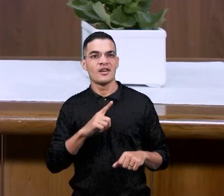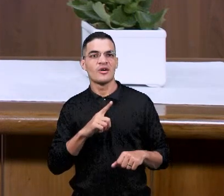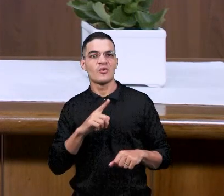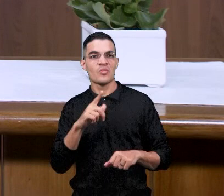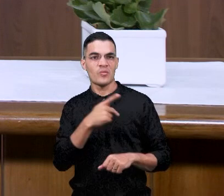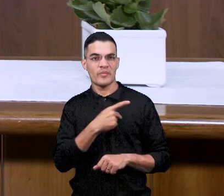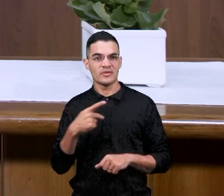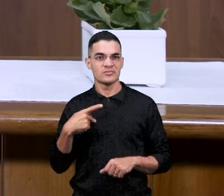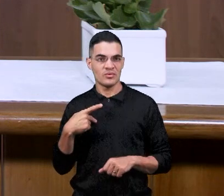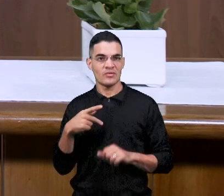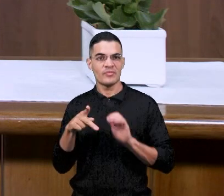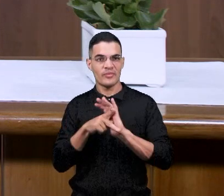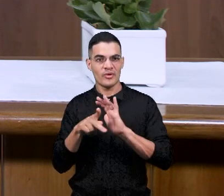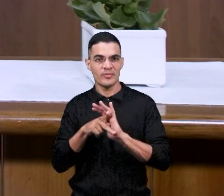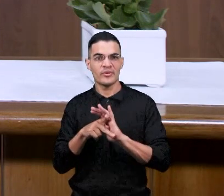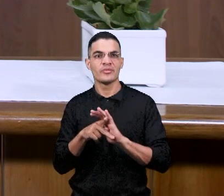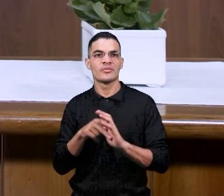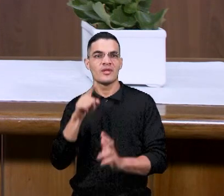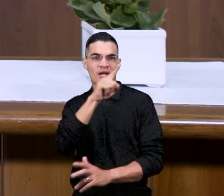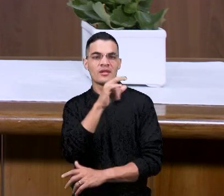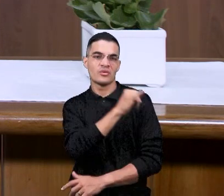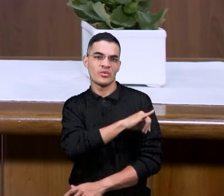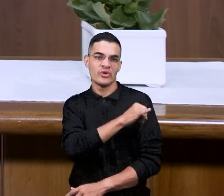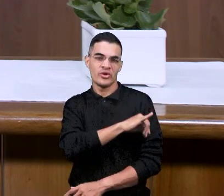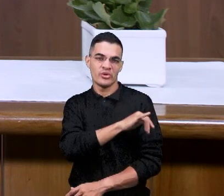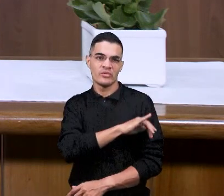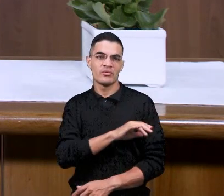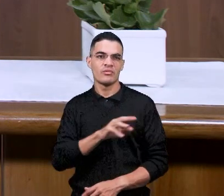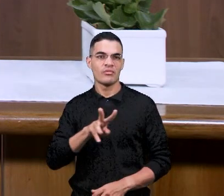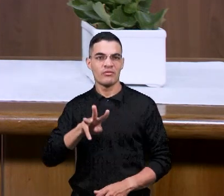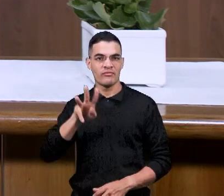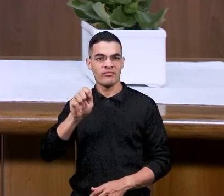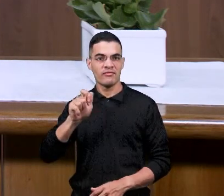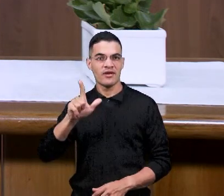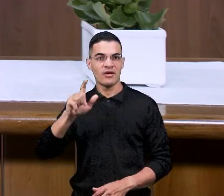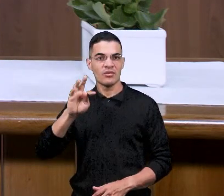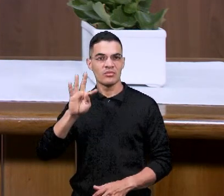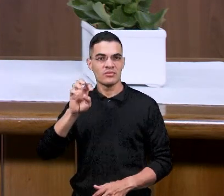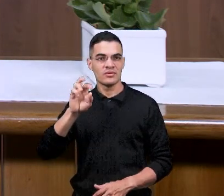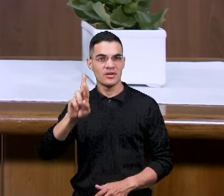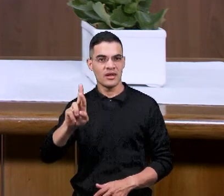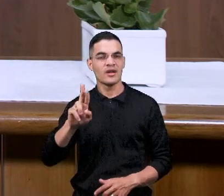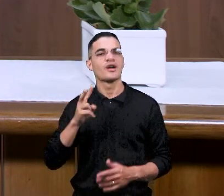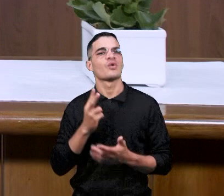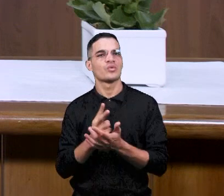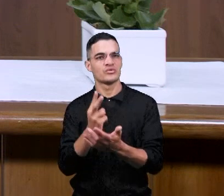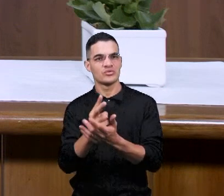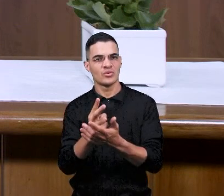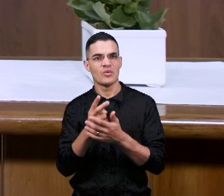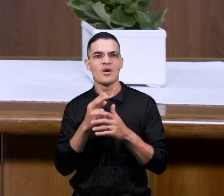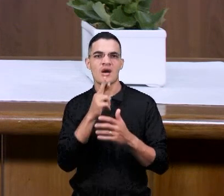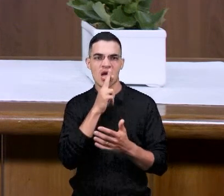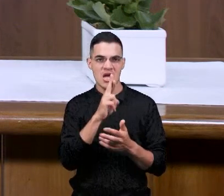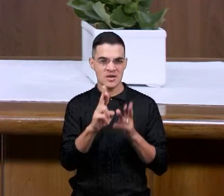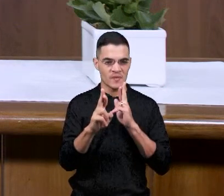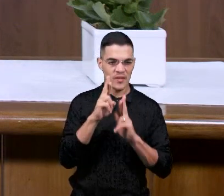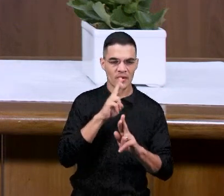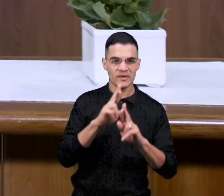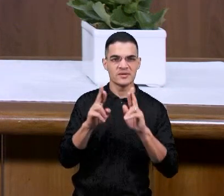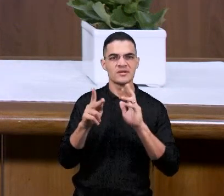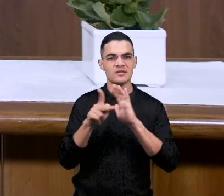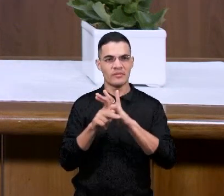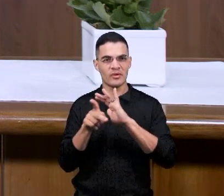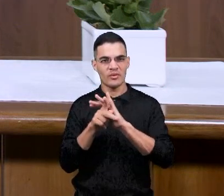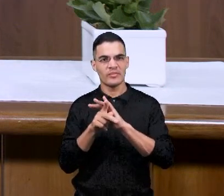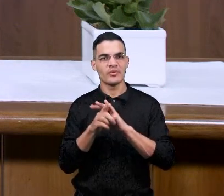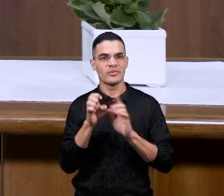Bab, nous avons la transmission pour toute l'Église avec d'autres réponses, plusieurs réponses envoyées de tout le Brésil